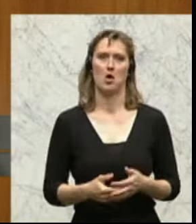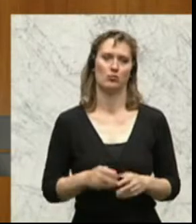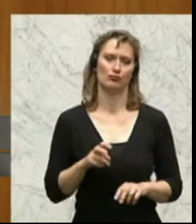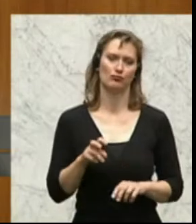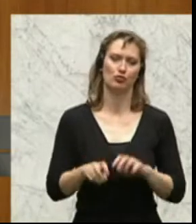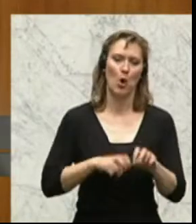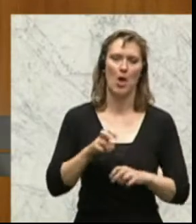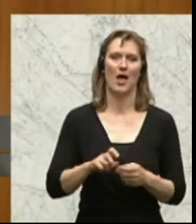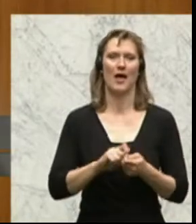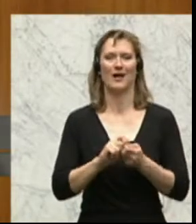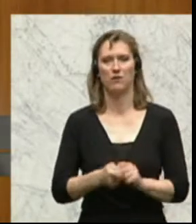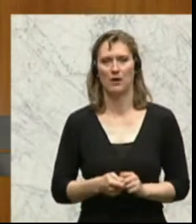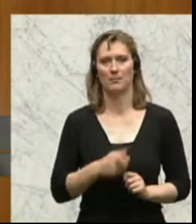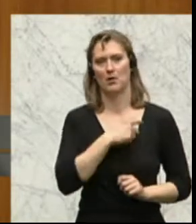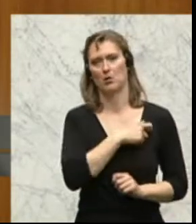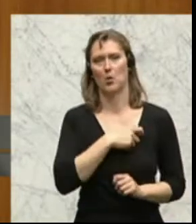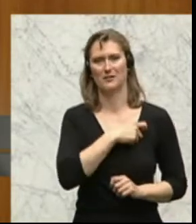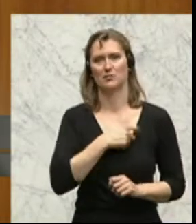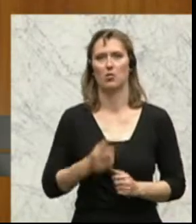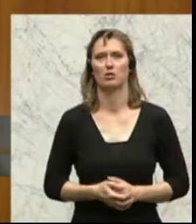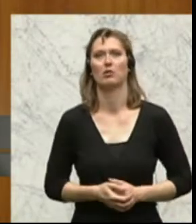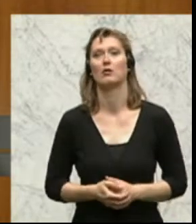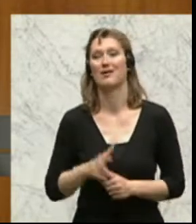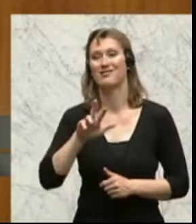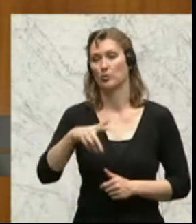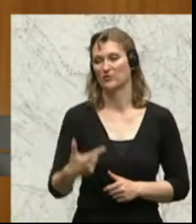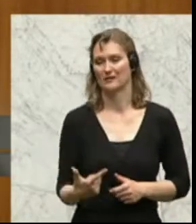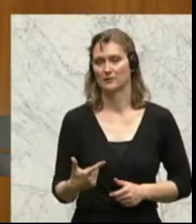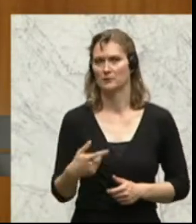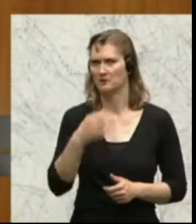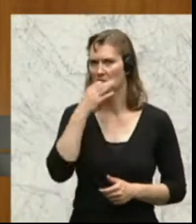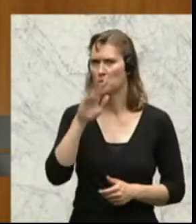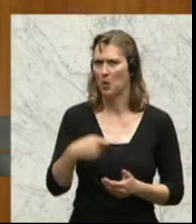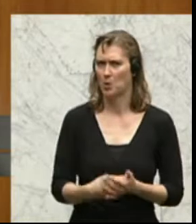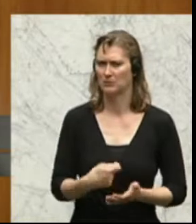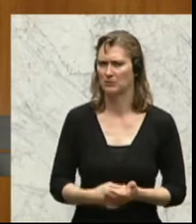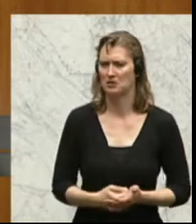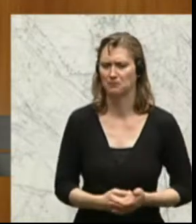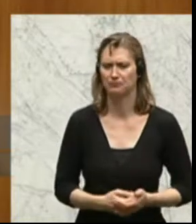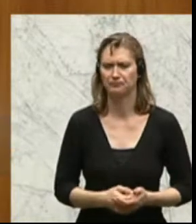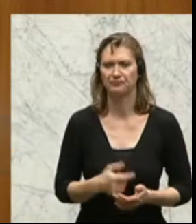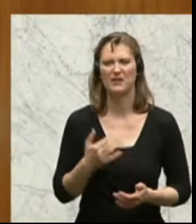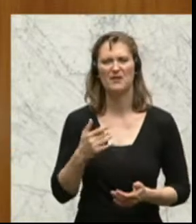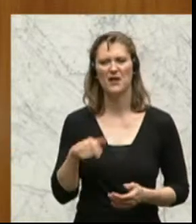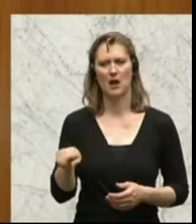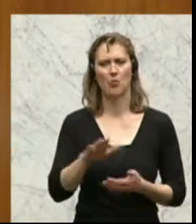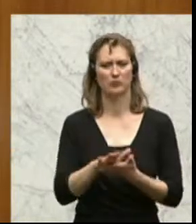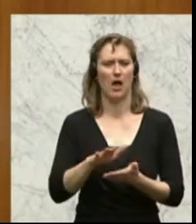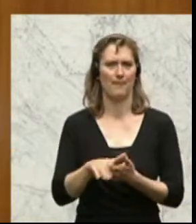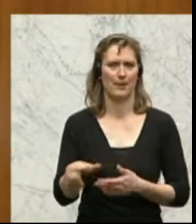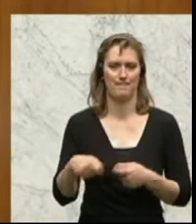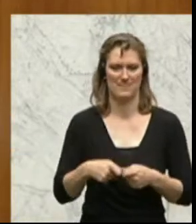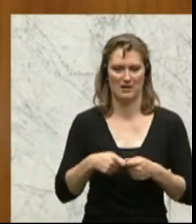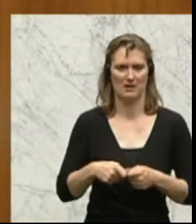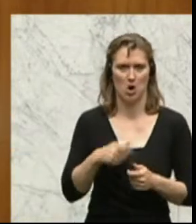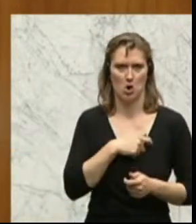Steuerreformkommission. Zur Frage 23, was die Kosten für diese Reformkommission betrifft. Die Mitglieder, Expertinnen